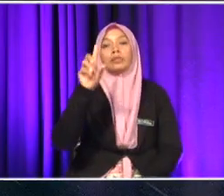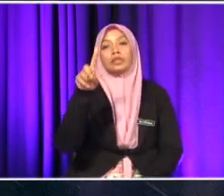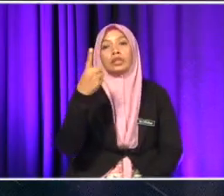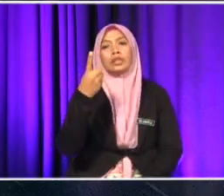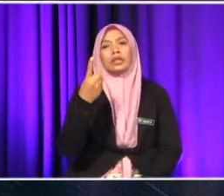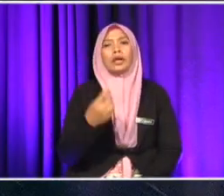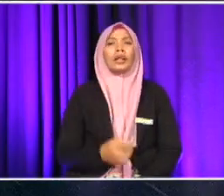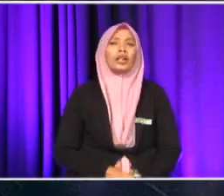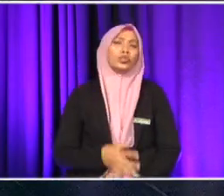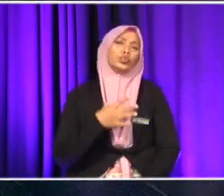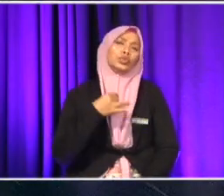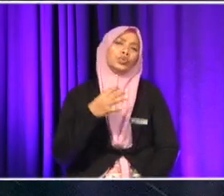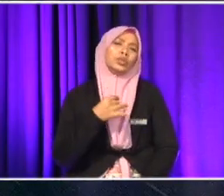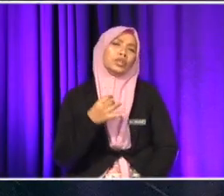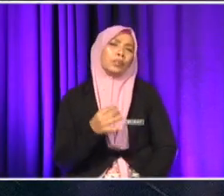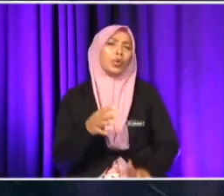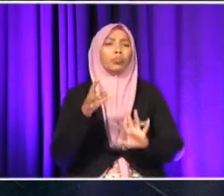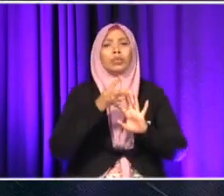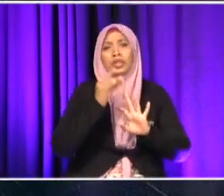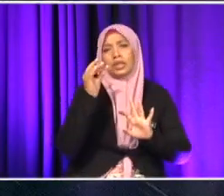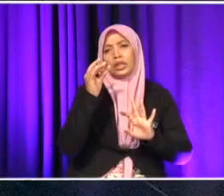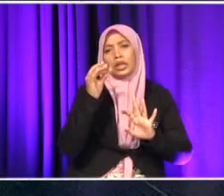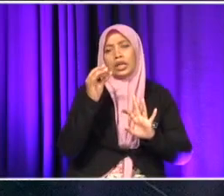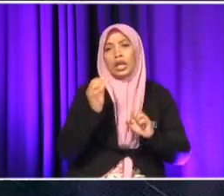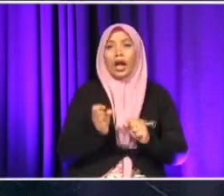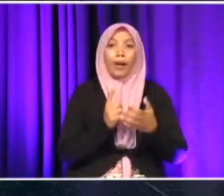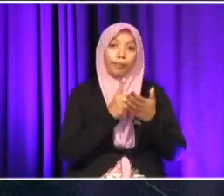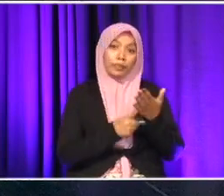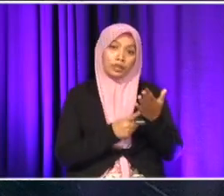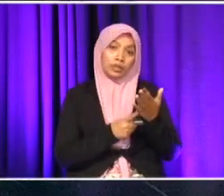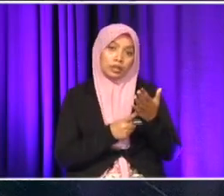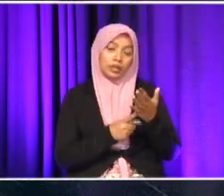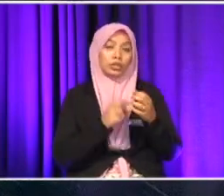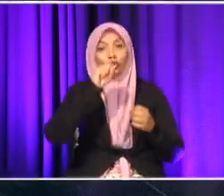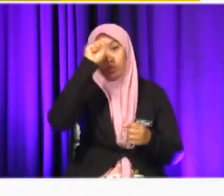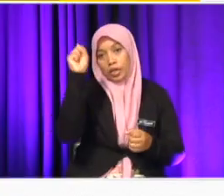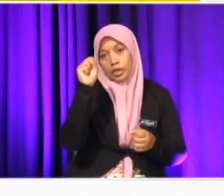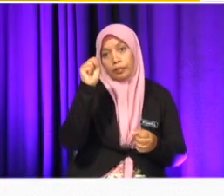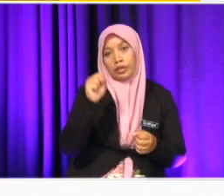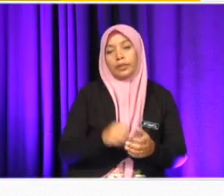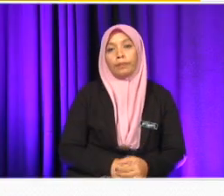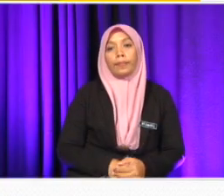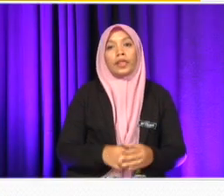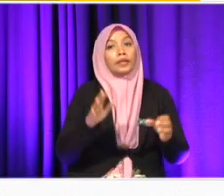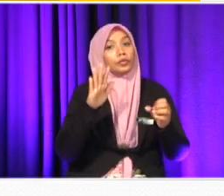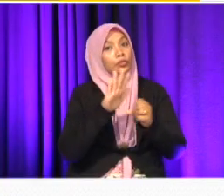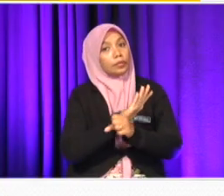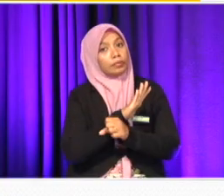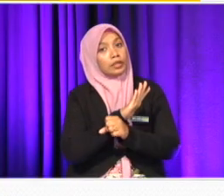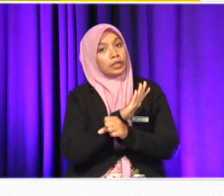pada murid-murid semua untuk memilih sama ada memastikan pernyataan tersebut memiliki sumber manusia yang mencukupi